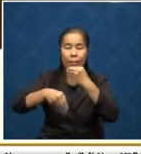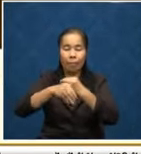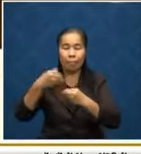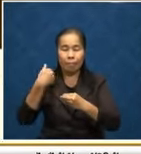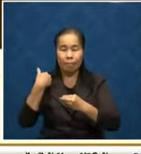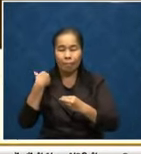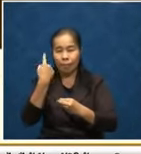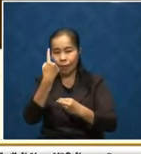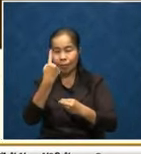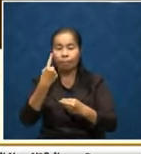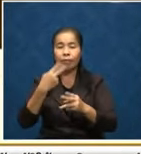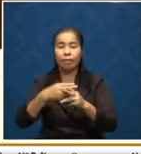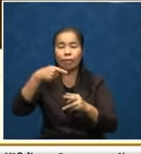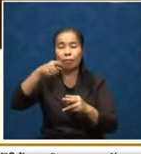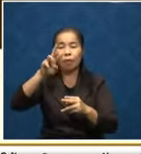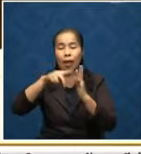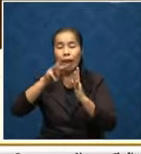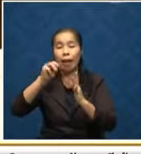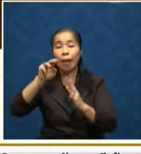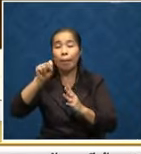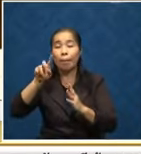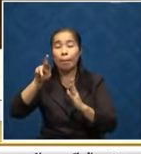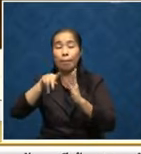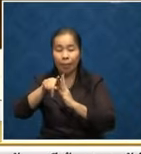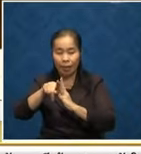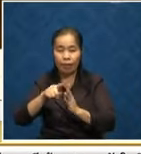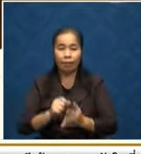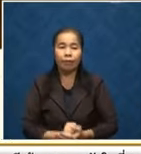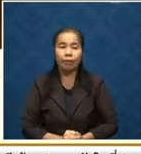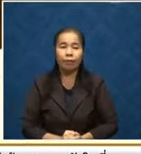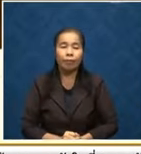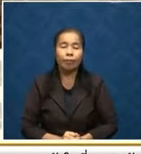ครับคุณปรเมศจีนาครับ